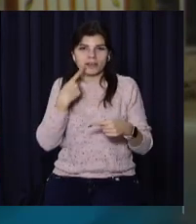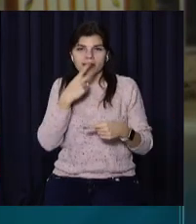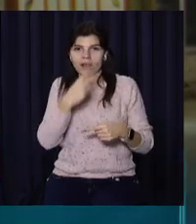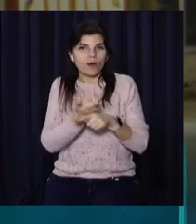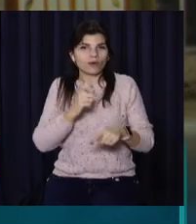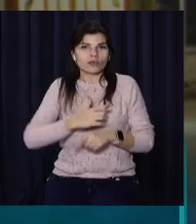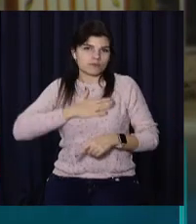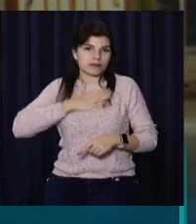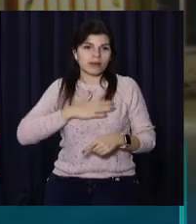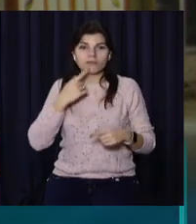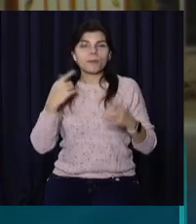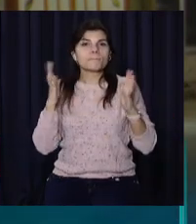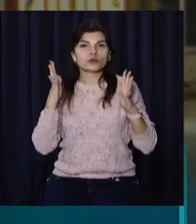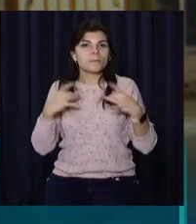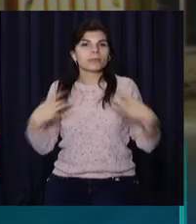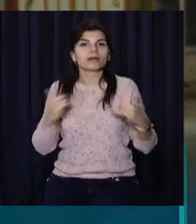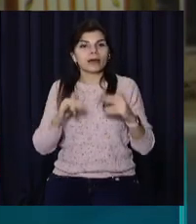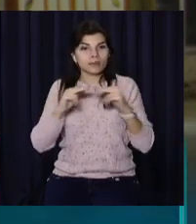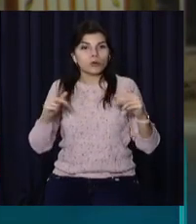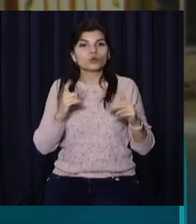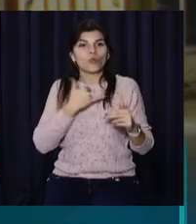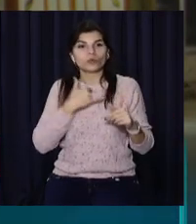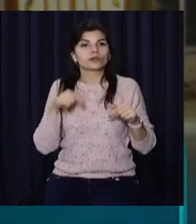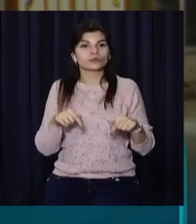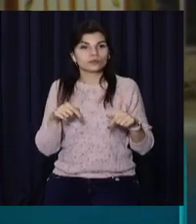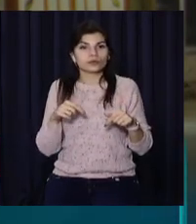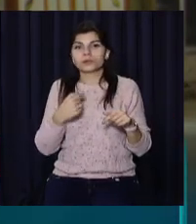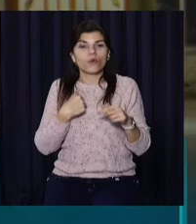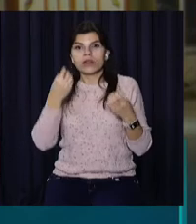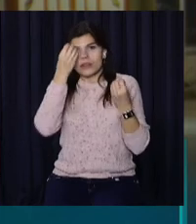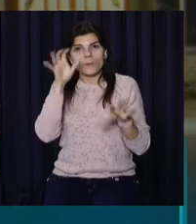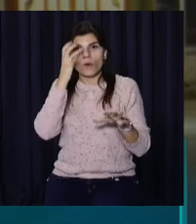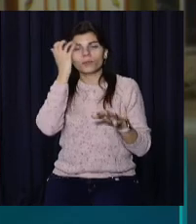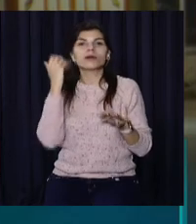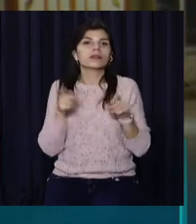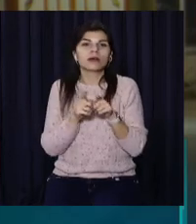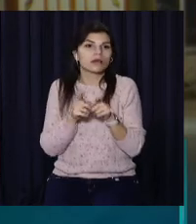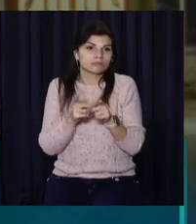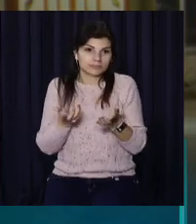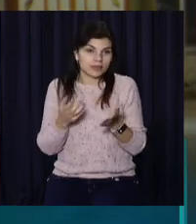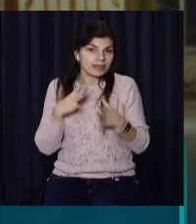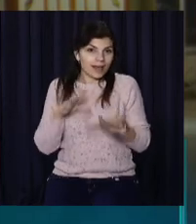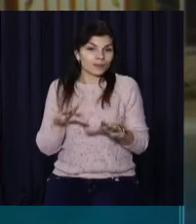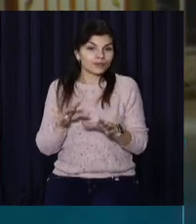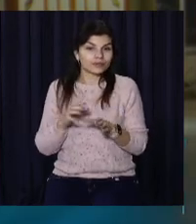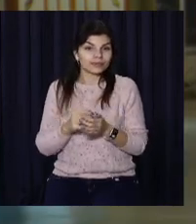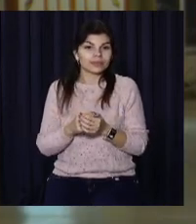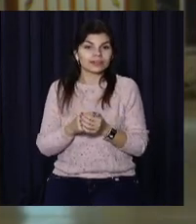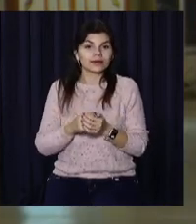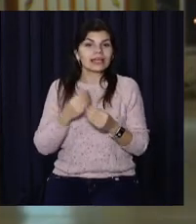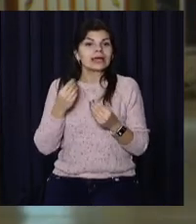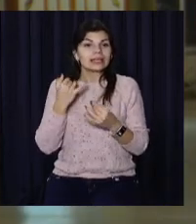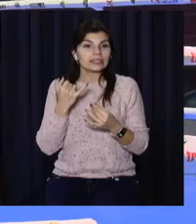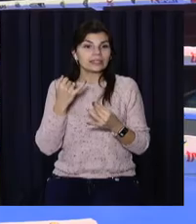праздник для Дніпра, тому як у нас такого, ну я не пам'ятаю, ну не було такого. Ну не те, що не пам'ятаю, ну не було такого. І дай Бог, щоб це було